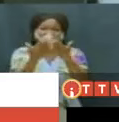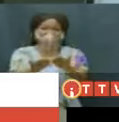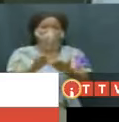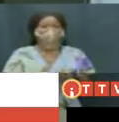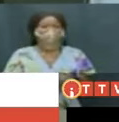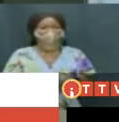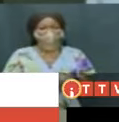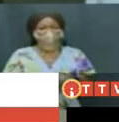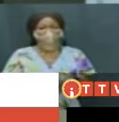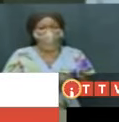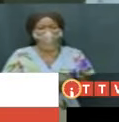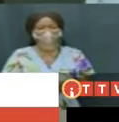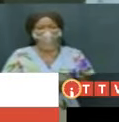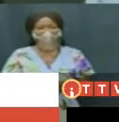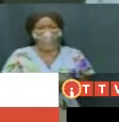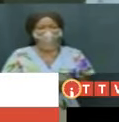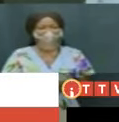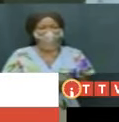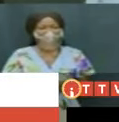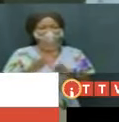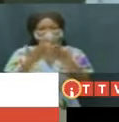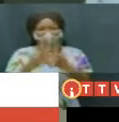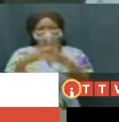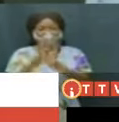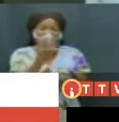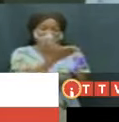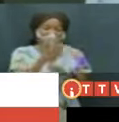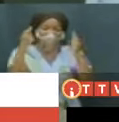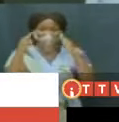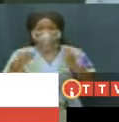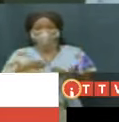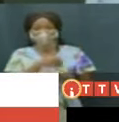Zikomo kwambiri amenewo ndi Dr. Chalamila Nkhoma kutsindika ndithu